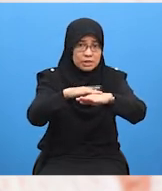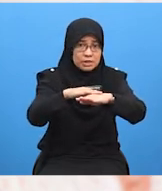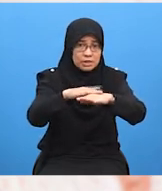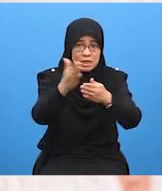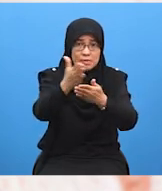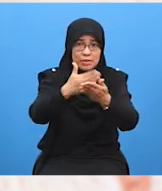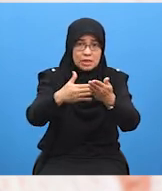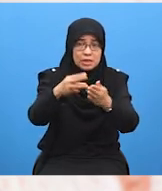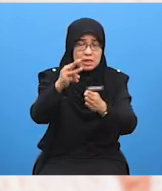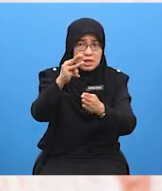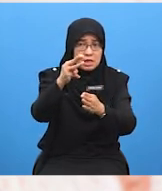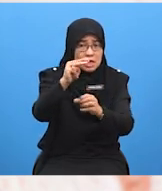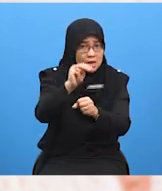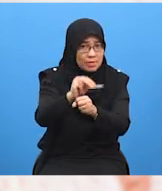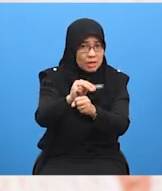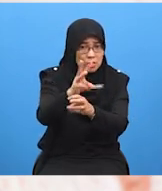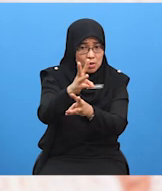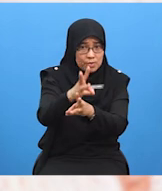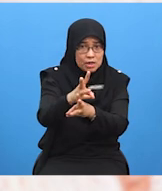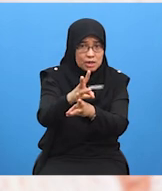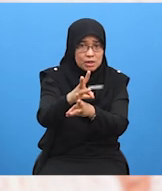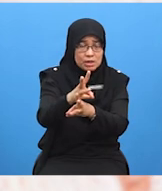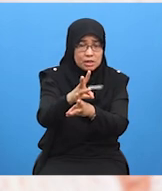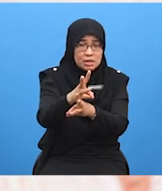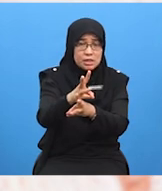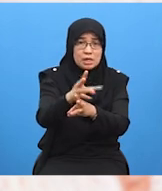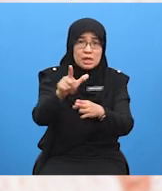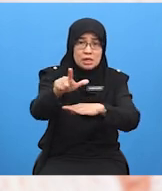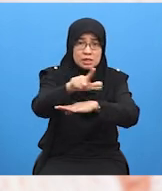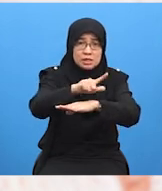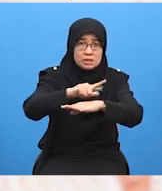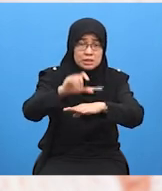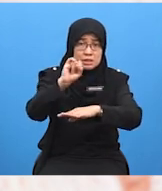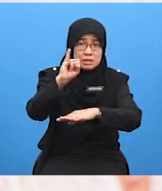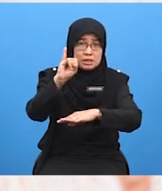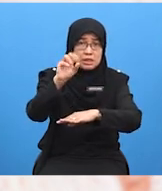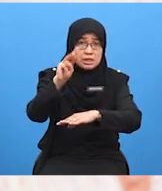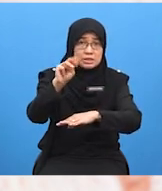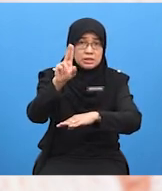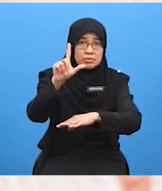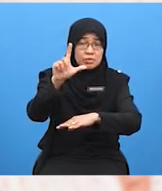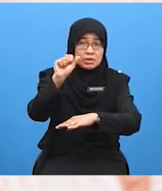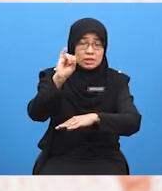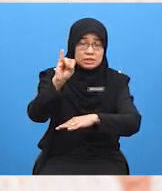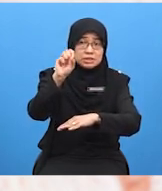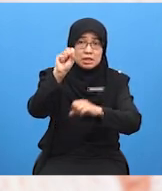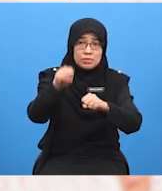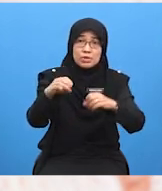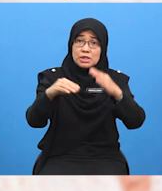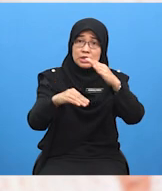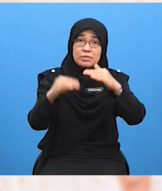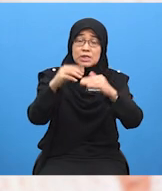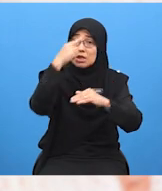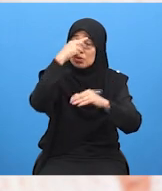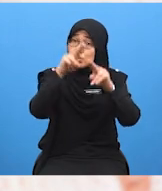pengawal, litar simulasi boleh dibina untuk menguji lakaran litar yang dibuat